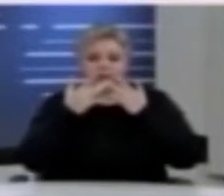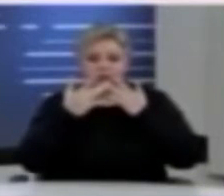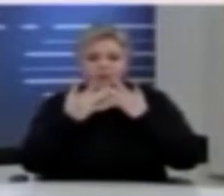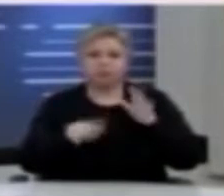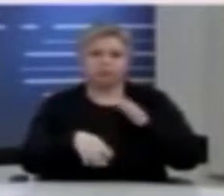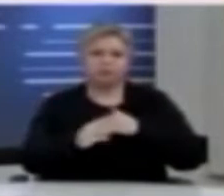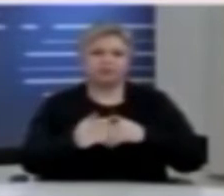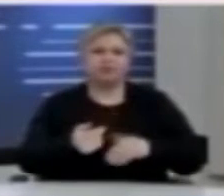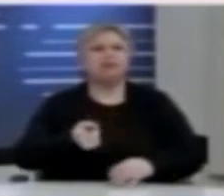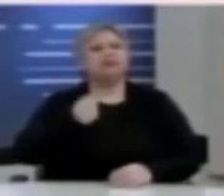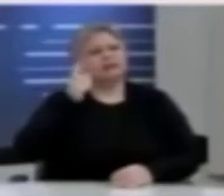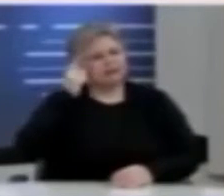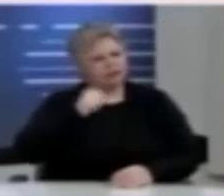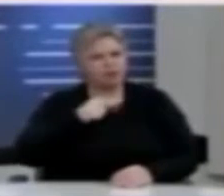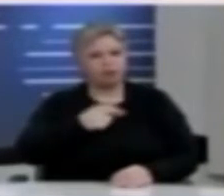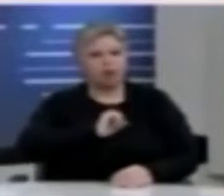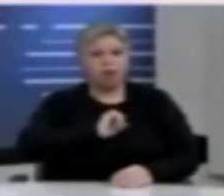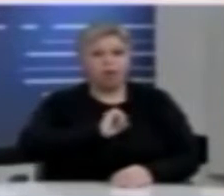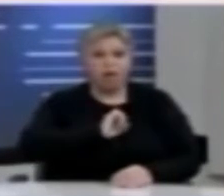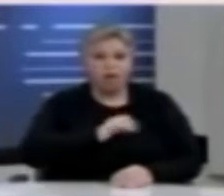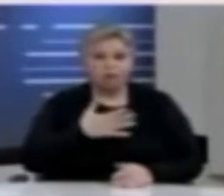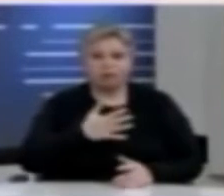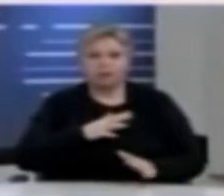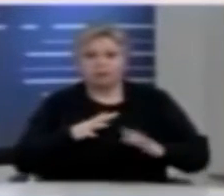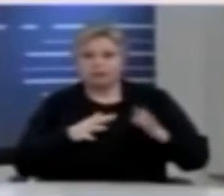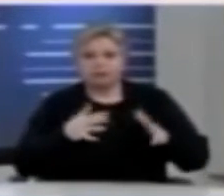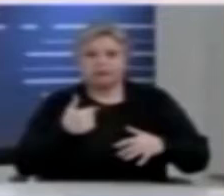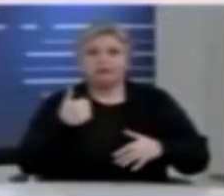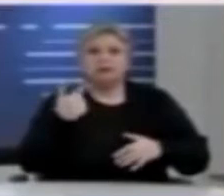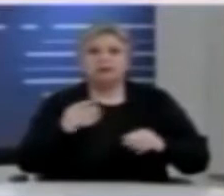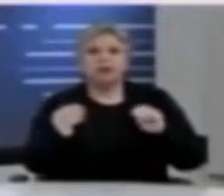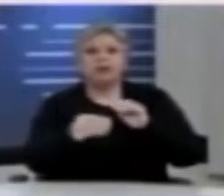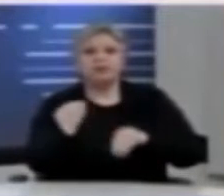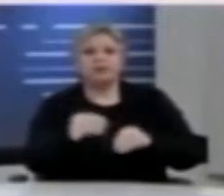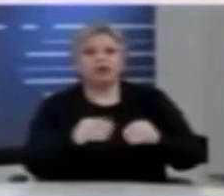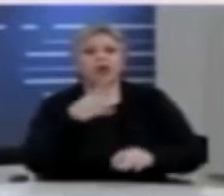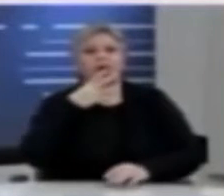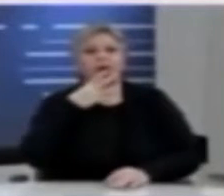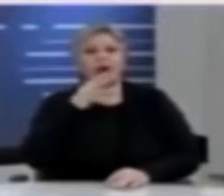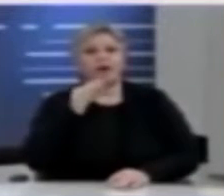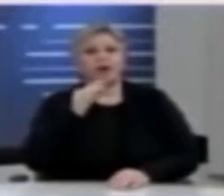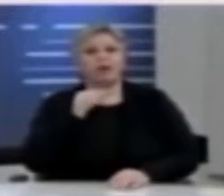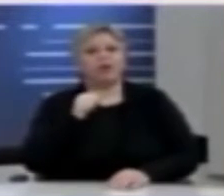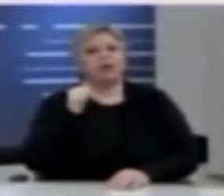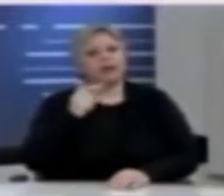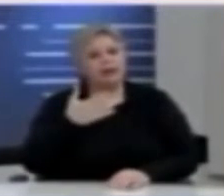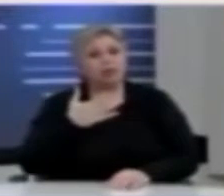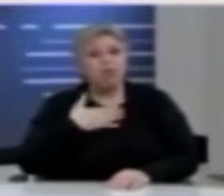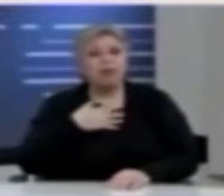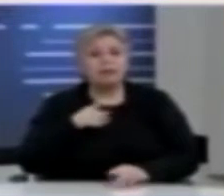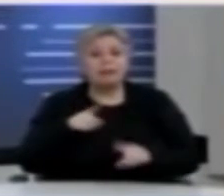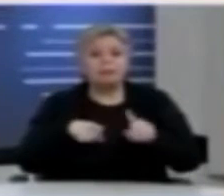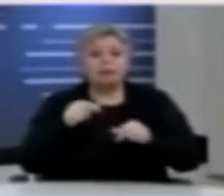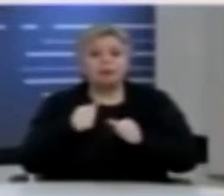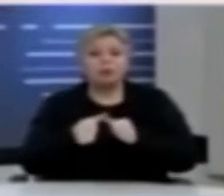Ξέρω ότι φοβάστε, τρέμετε την κρίση του ελληνικού λαού. Γι' αυτό προσπαθείτε να κερδίσετε μερικούς μήνες ακόμα